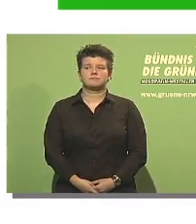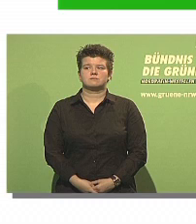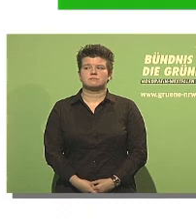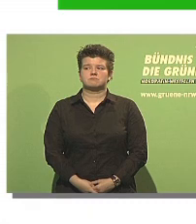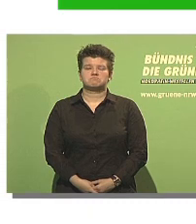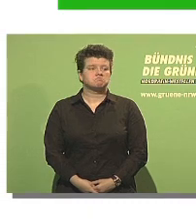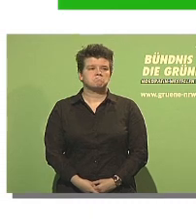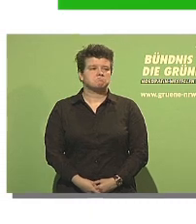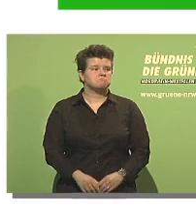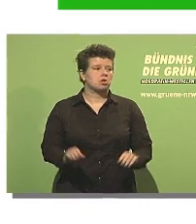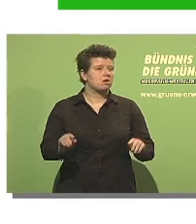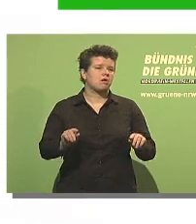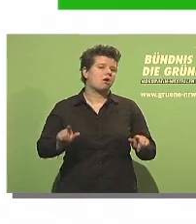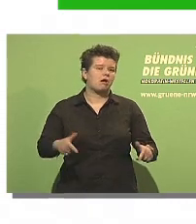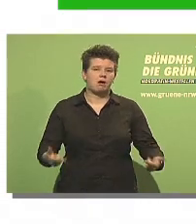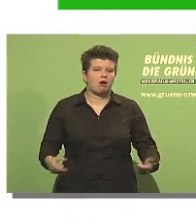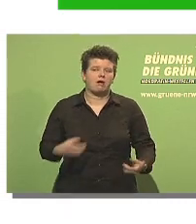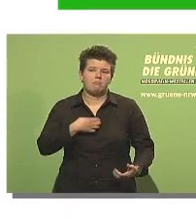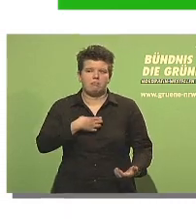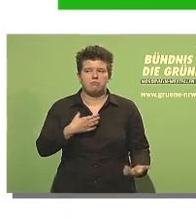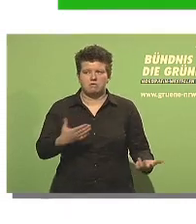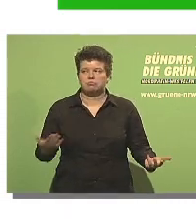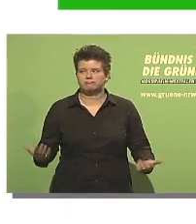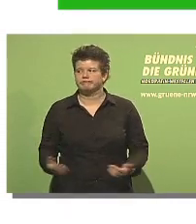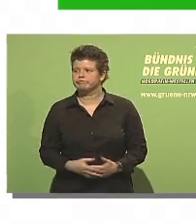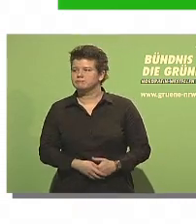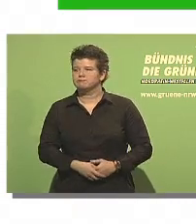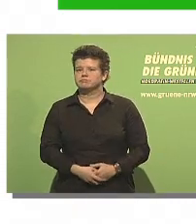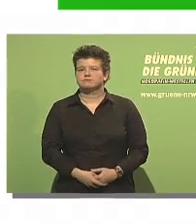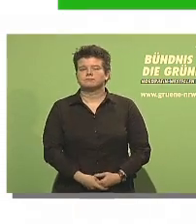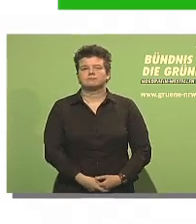Das scheint nicht der Fall zu sein.